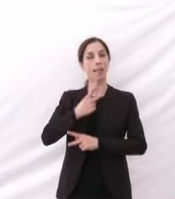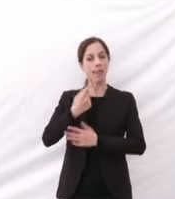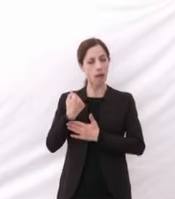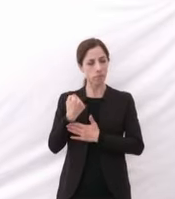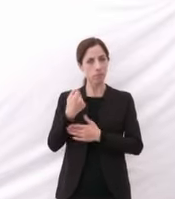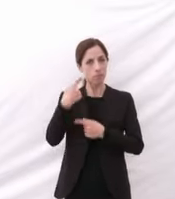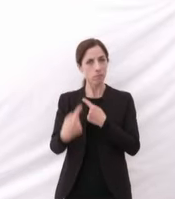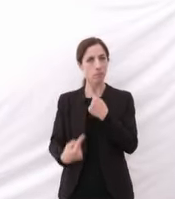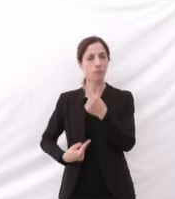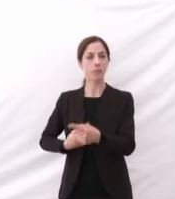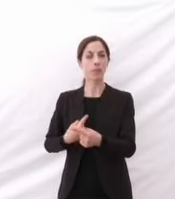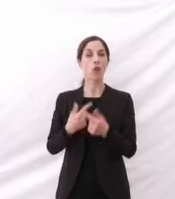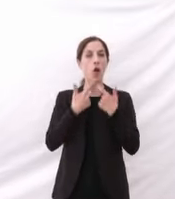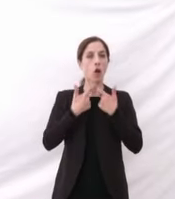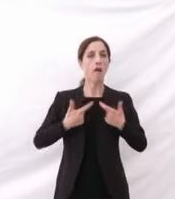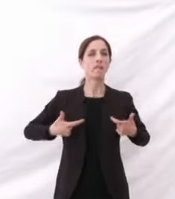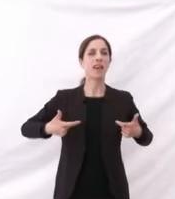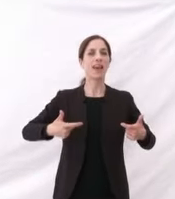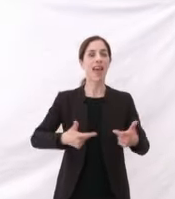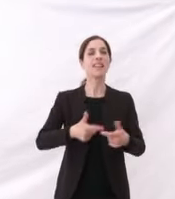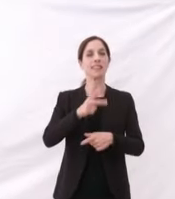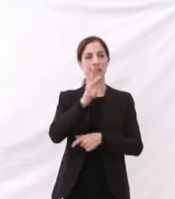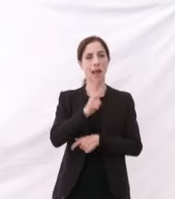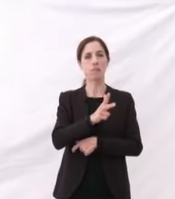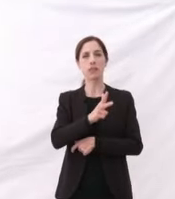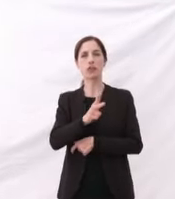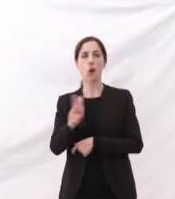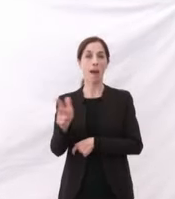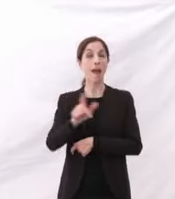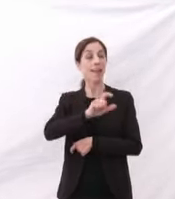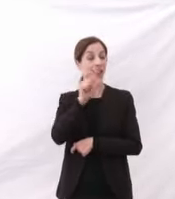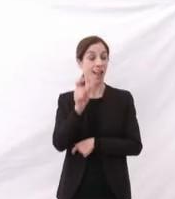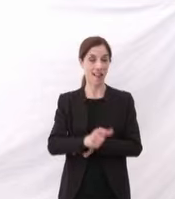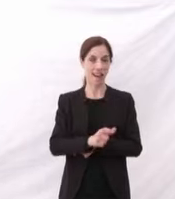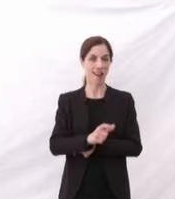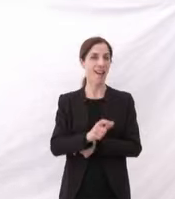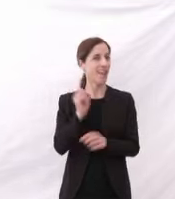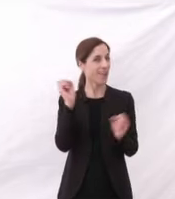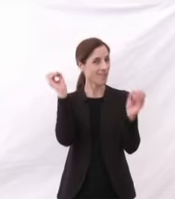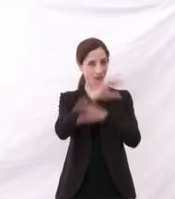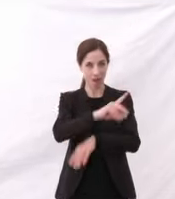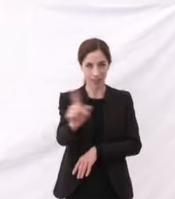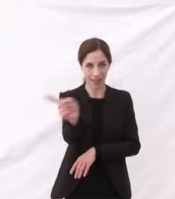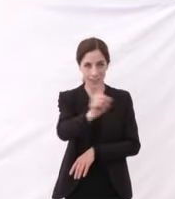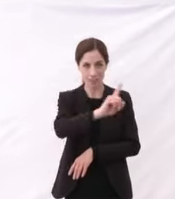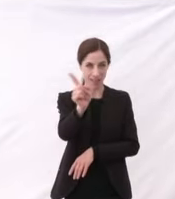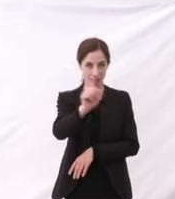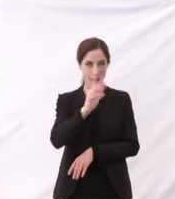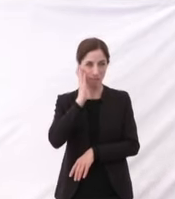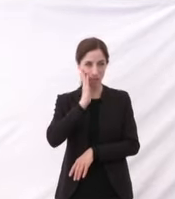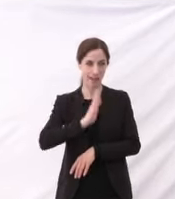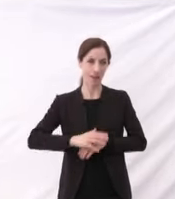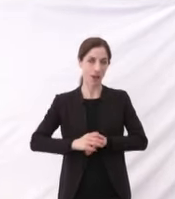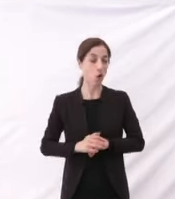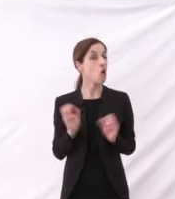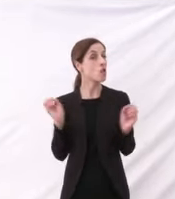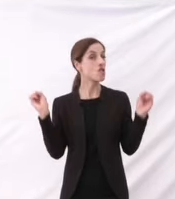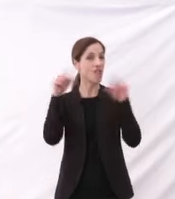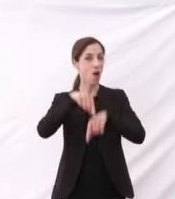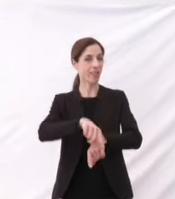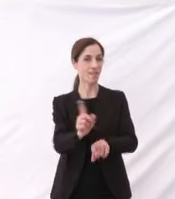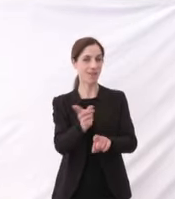Conferenza Episcopale Italiana. Non dimenticatelo, per piacere. Non dimenticatevi anche